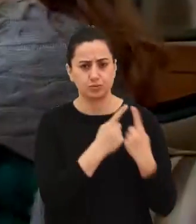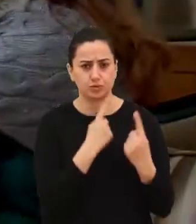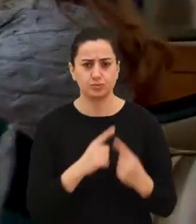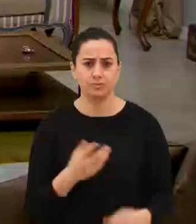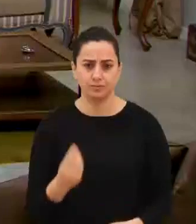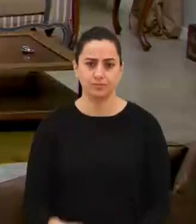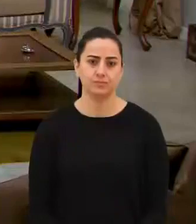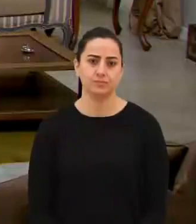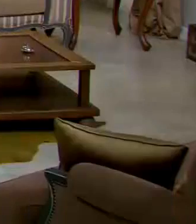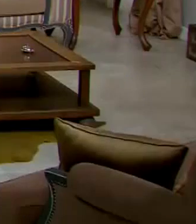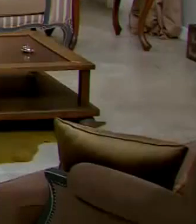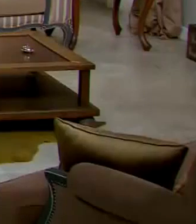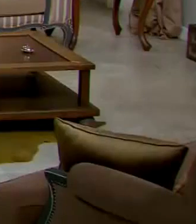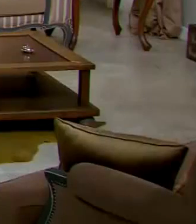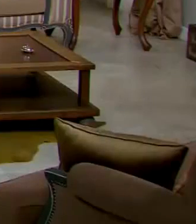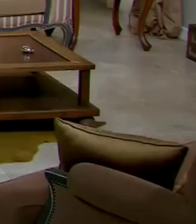Al bakalım.